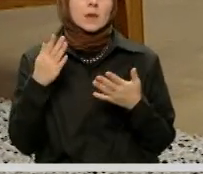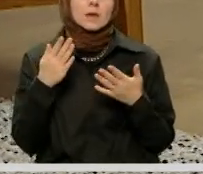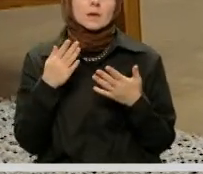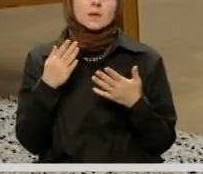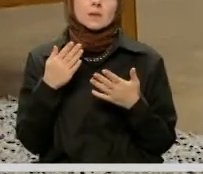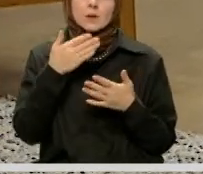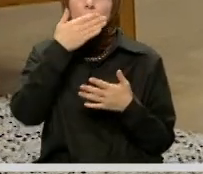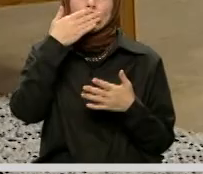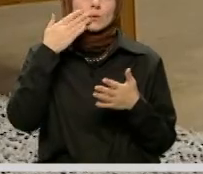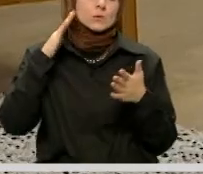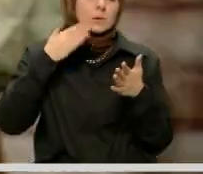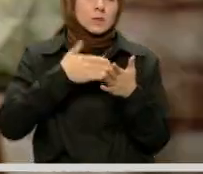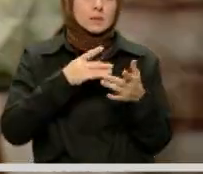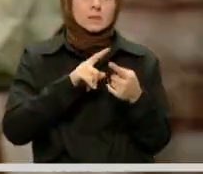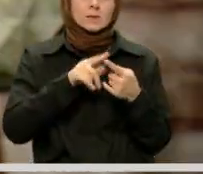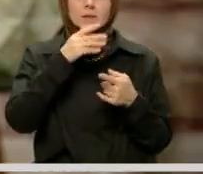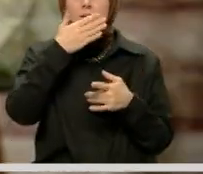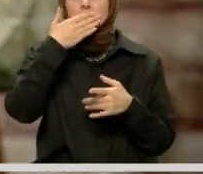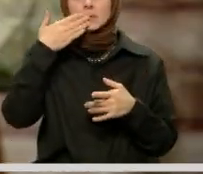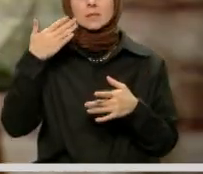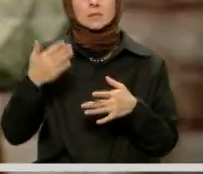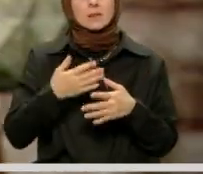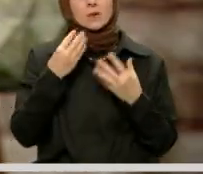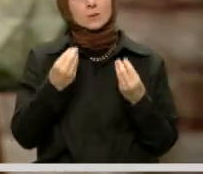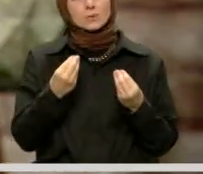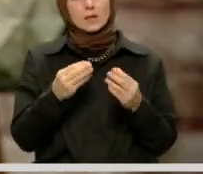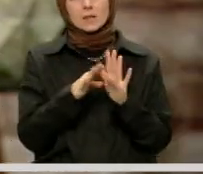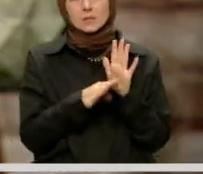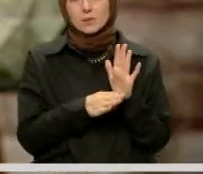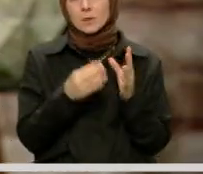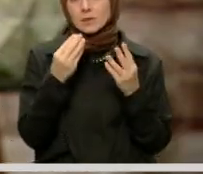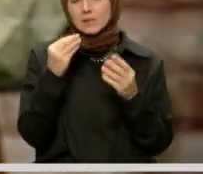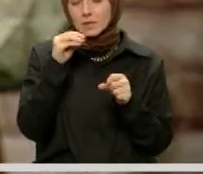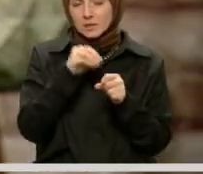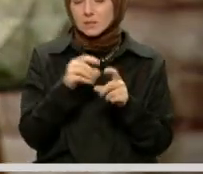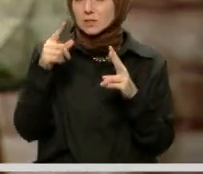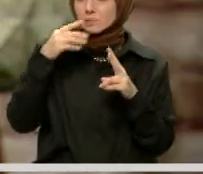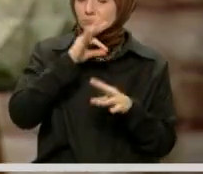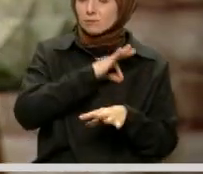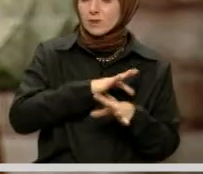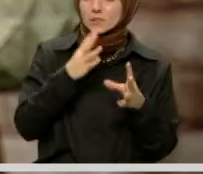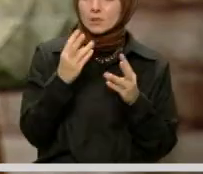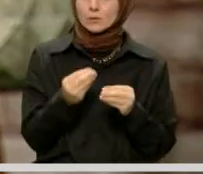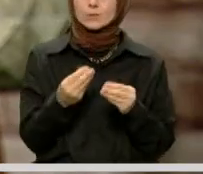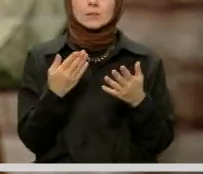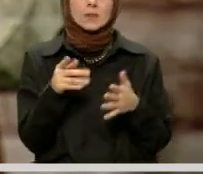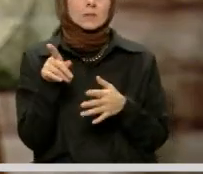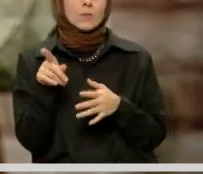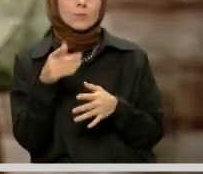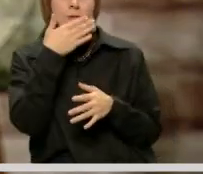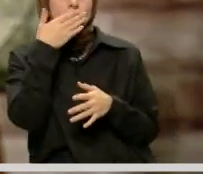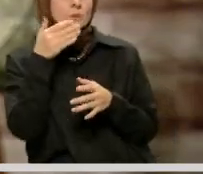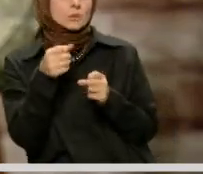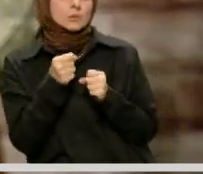haz alacak bir şekilde yaşamalarına katkı sağlarlar. Bakın onlar oruç tutacak, işveren kardeşimiz onlardan gelen